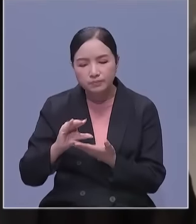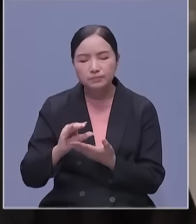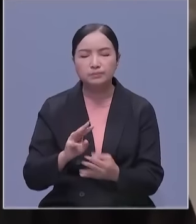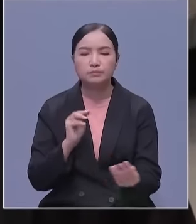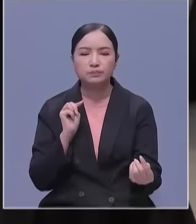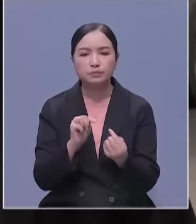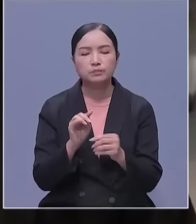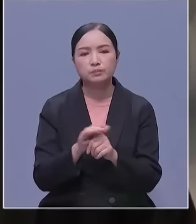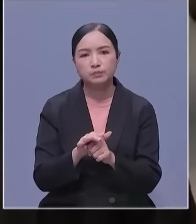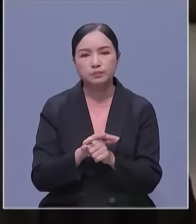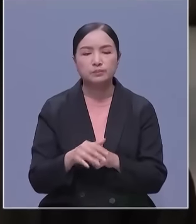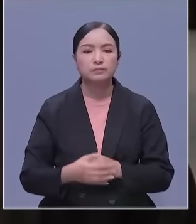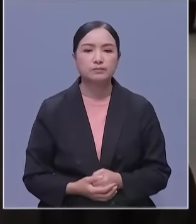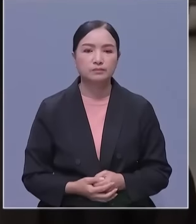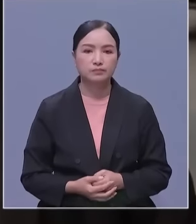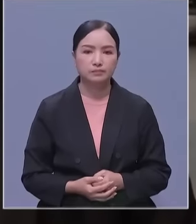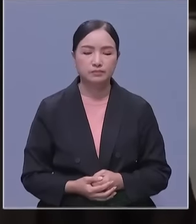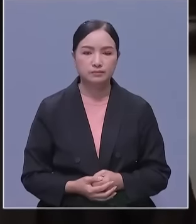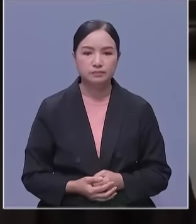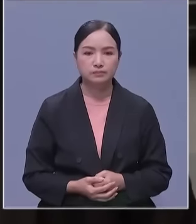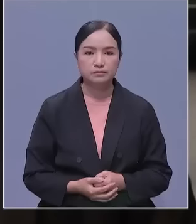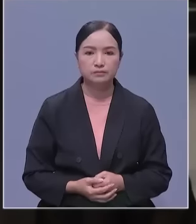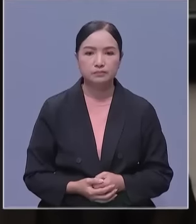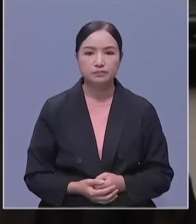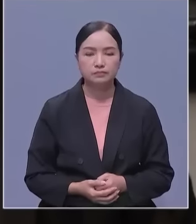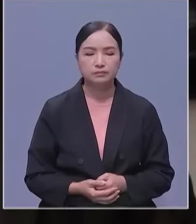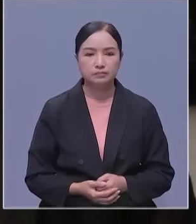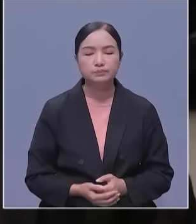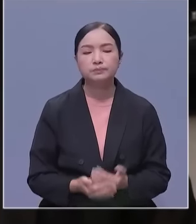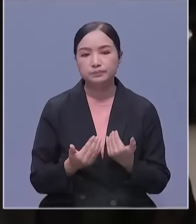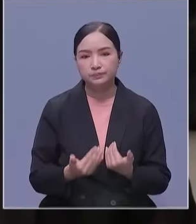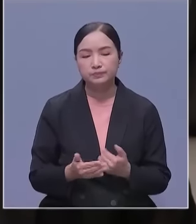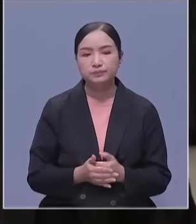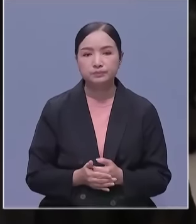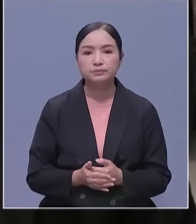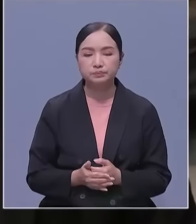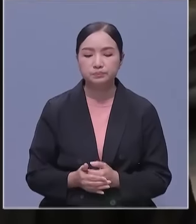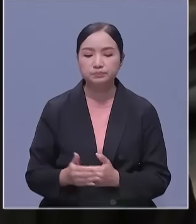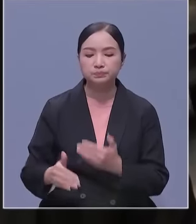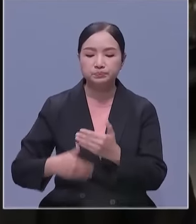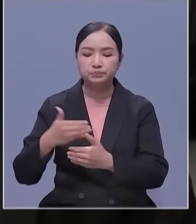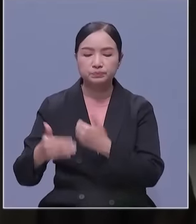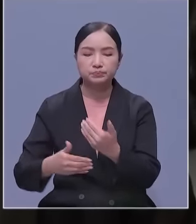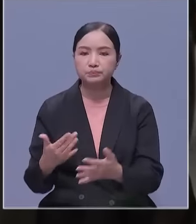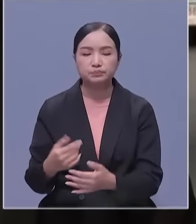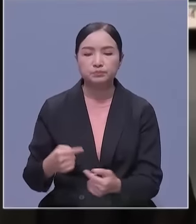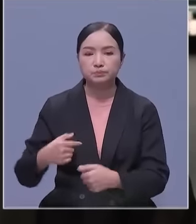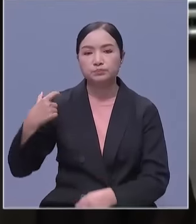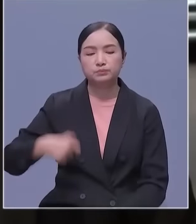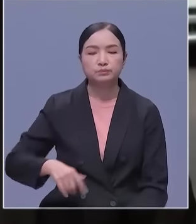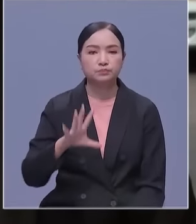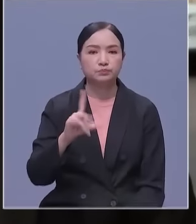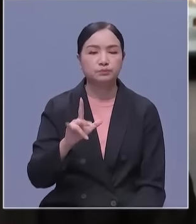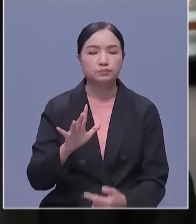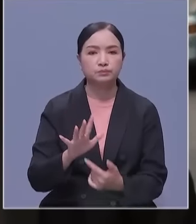มขณะที่คุณชัยวัฒน์เนี่ยตอนนี้ยังไม่มีความคืบหน้าทางคดีที่คุณแม่ฟ้องไปนะครับกรณีที่คุณแม่อ้างว่ามี